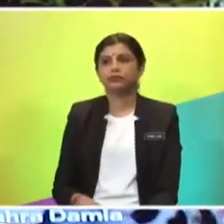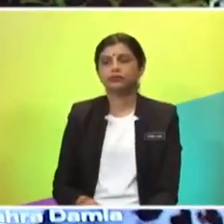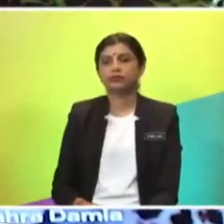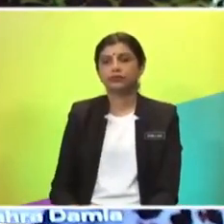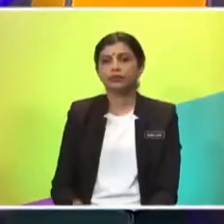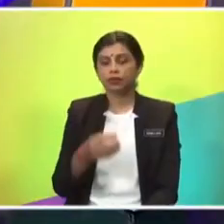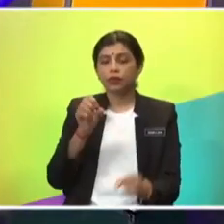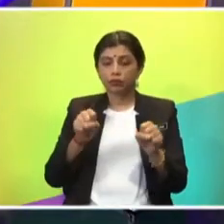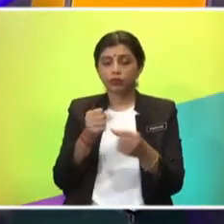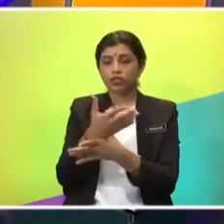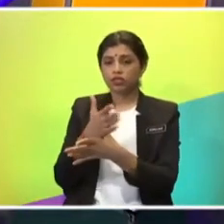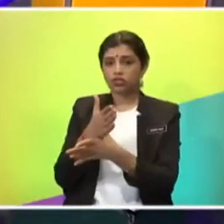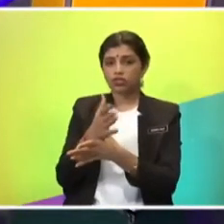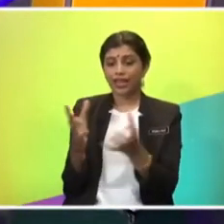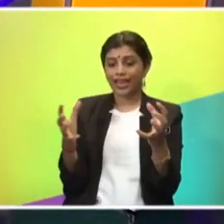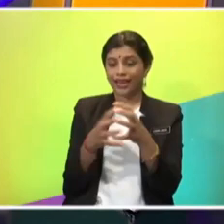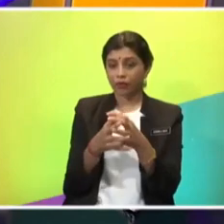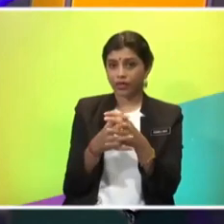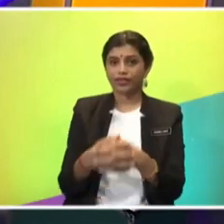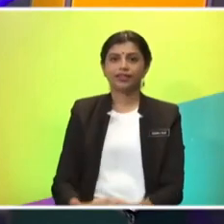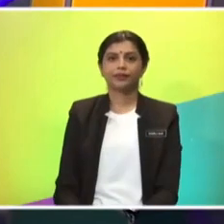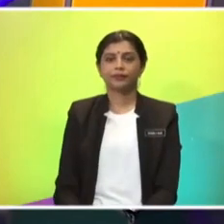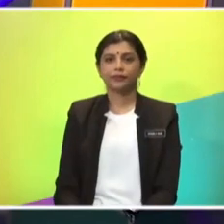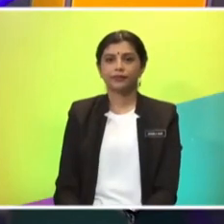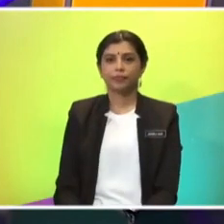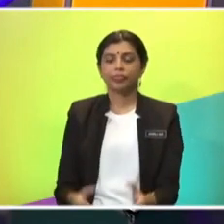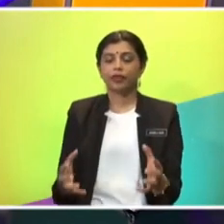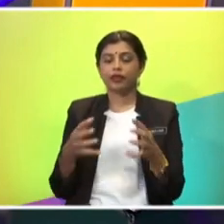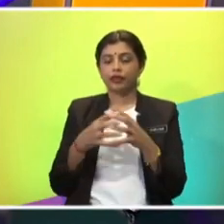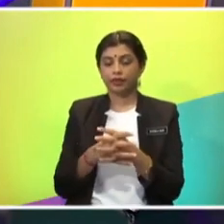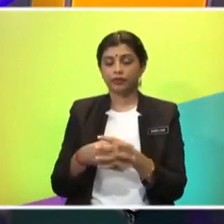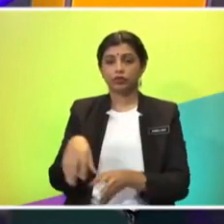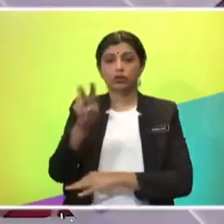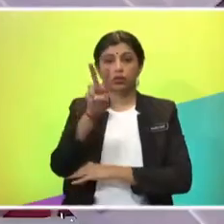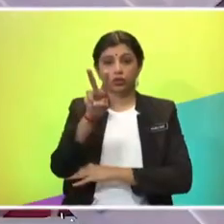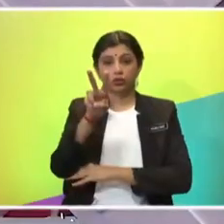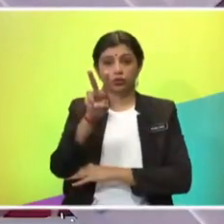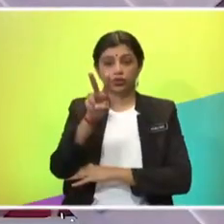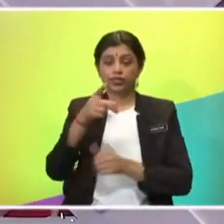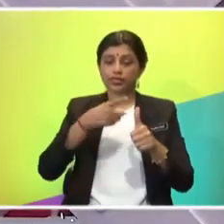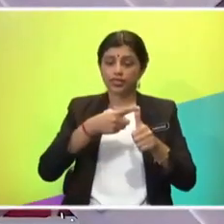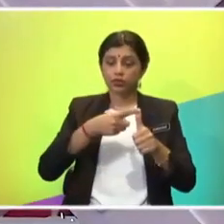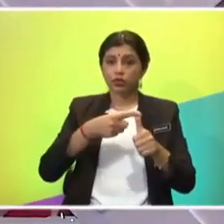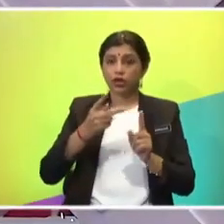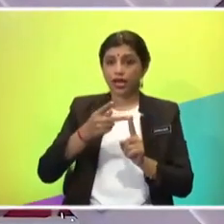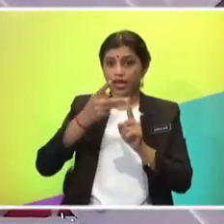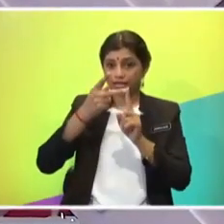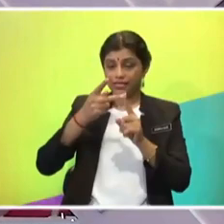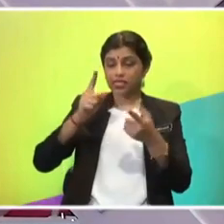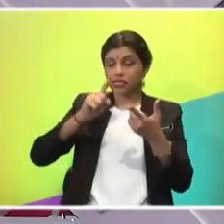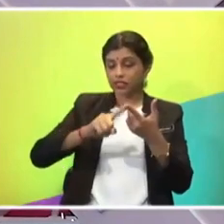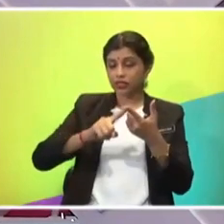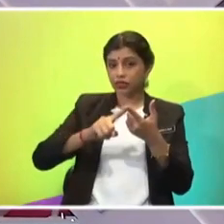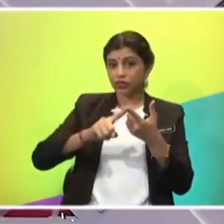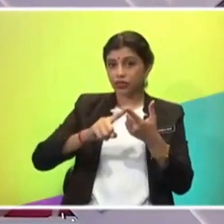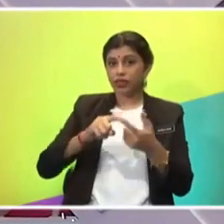gabungan ini cikgu. Okey. Gabungan antara dua pendidikan ya, pendidikan khas dan juga pendidikan perdana, maksudnya dari murid